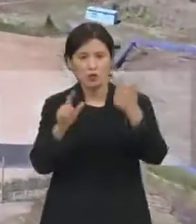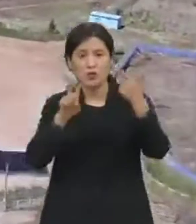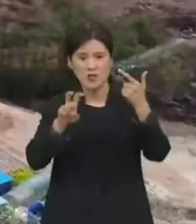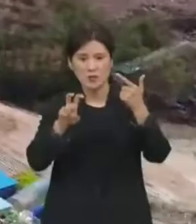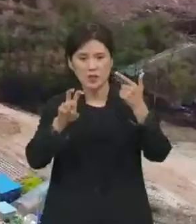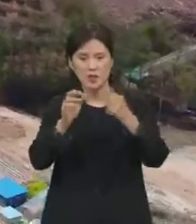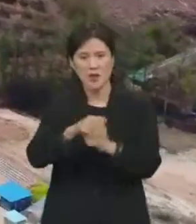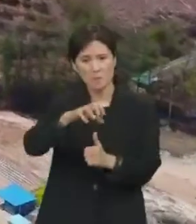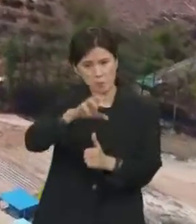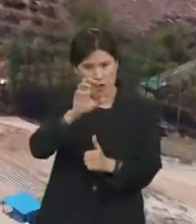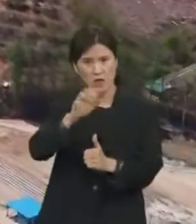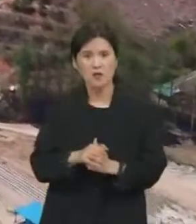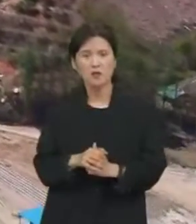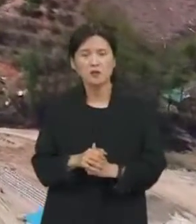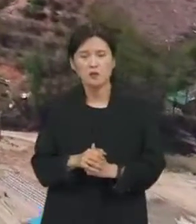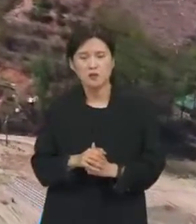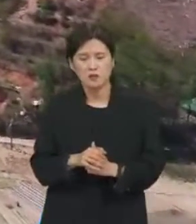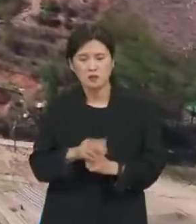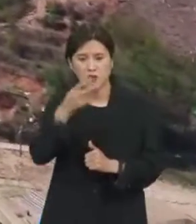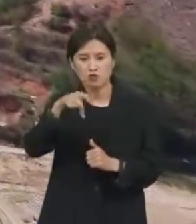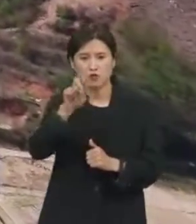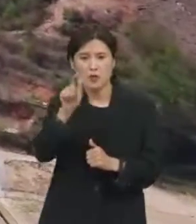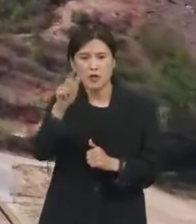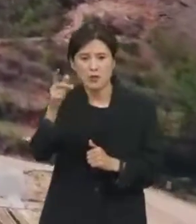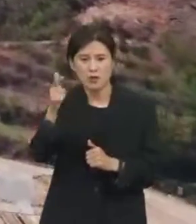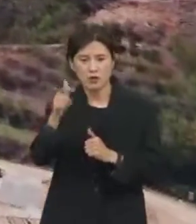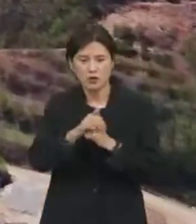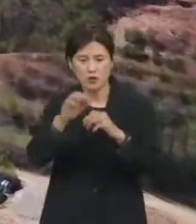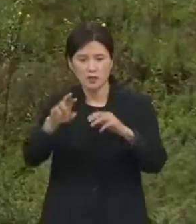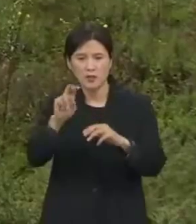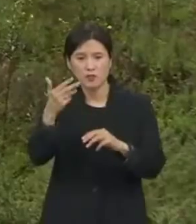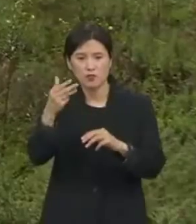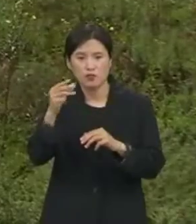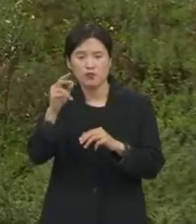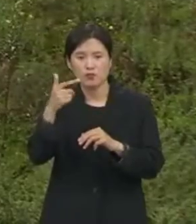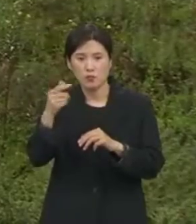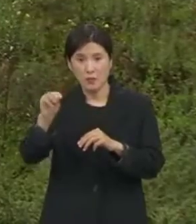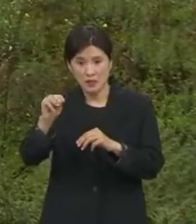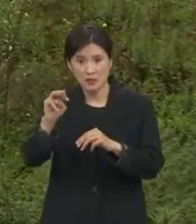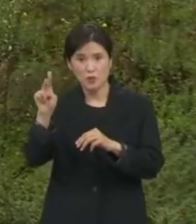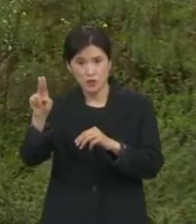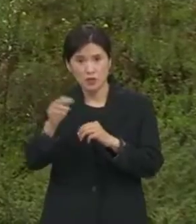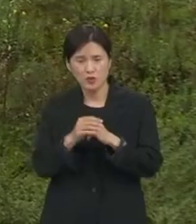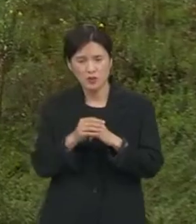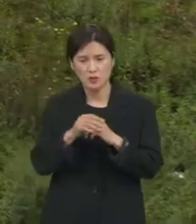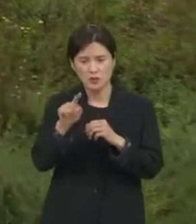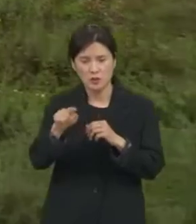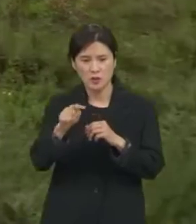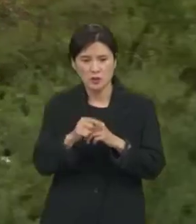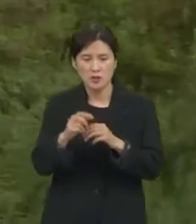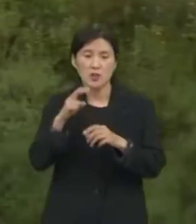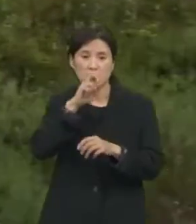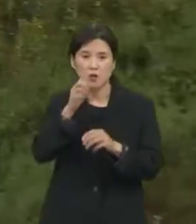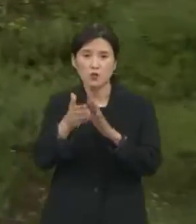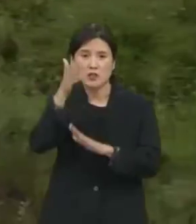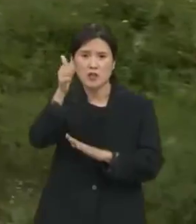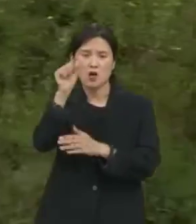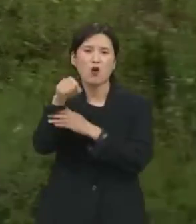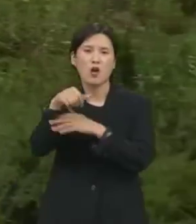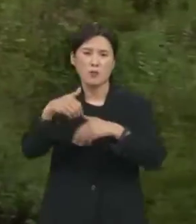허가 구역에서 해제되며 두마면 농소리 26만여 제미 지역은 앞으로 계룡 시장의 토지 거래 허가 없이